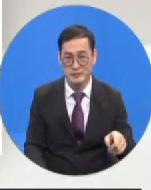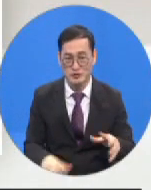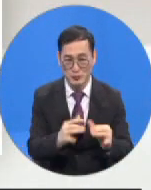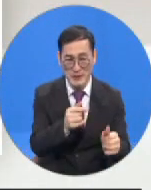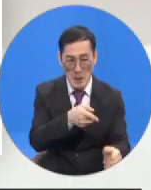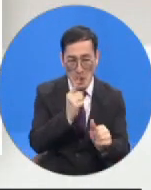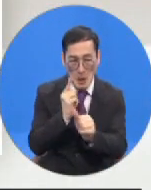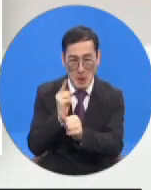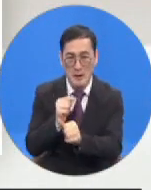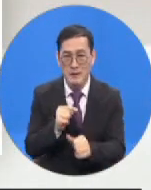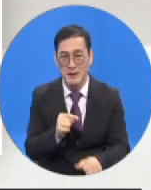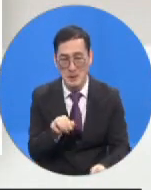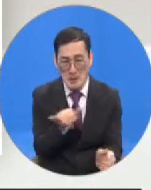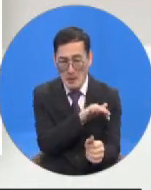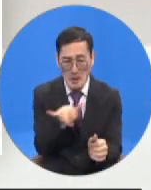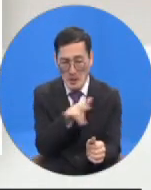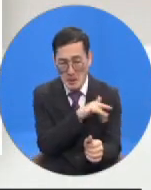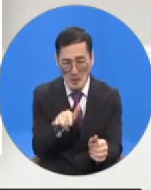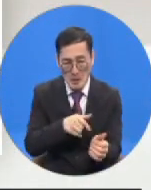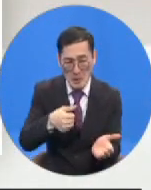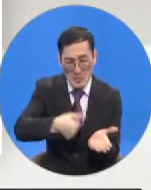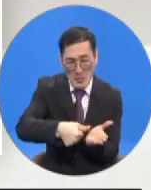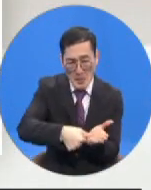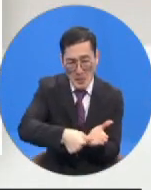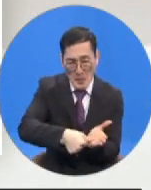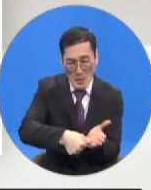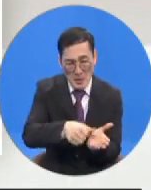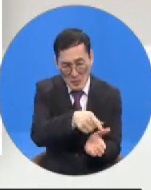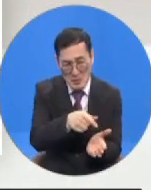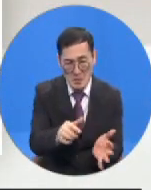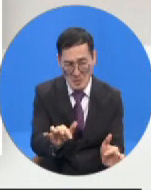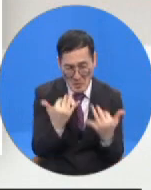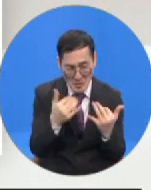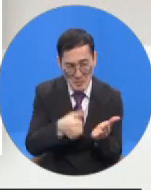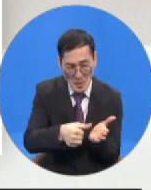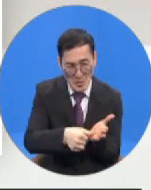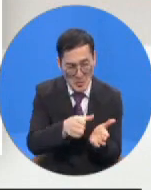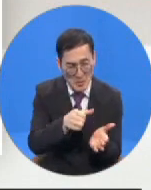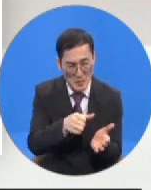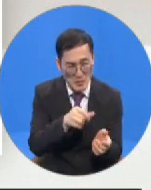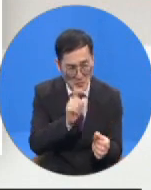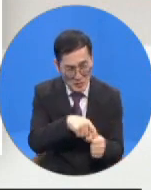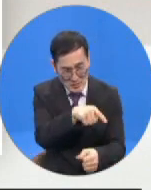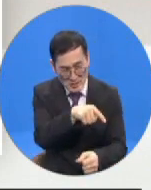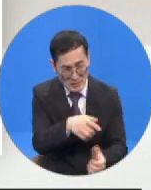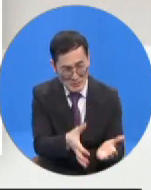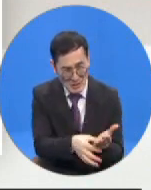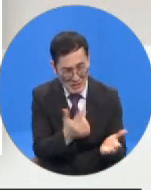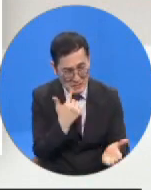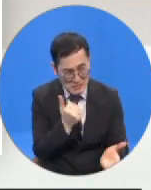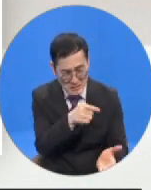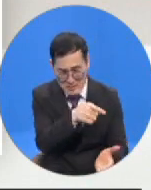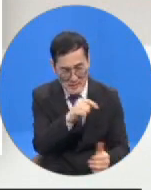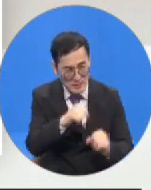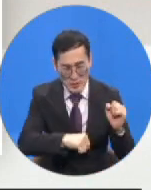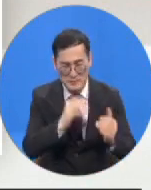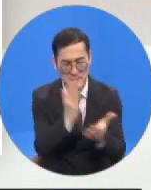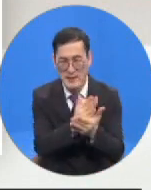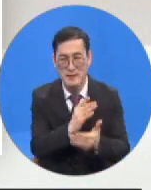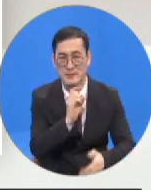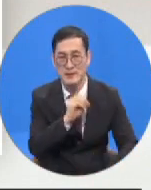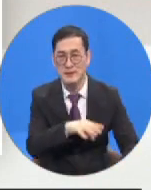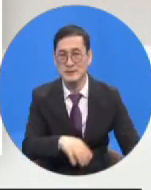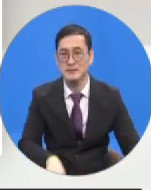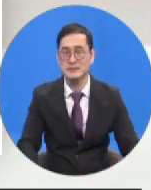때가 아니다. 라면서 비전도 책임도 없는 이 포퓰리즘이다. 라고 비판을 했습니다. 교수님. 네. 사실 이재명 지사가